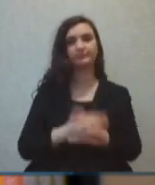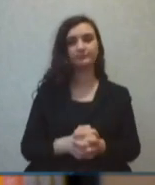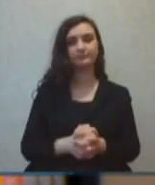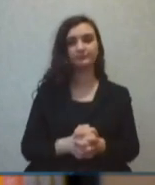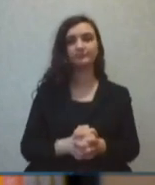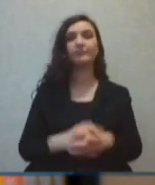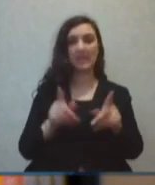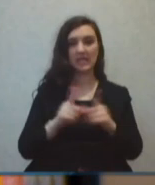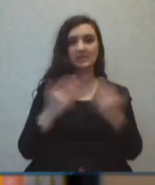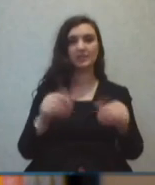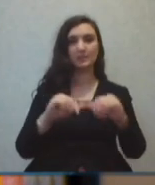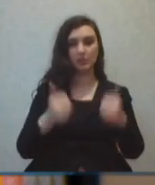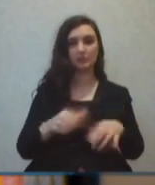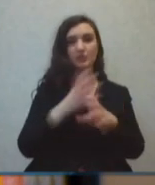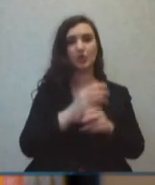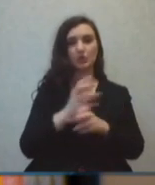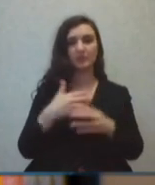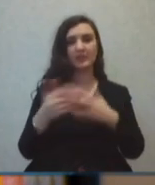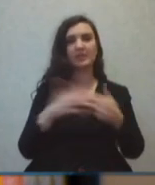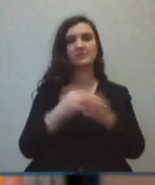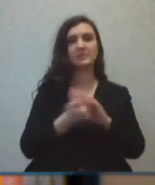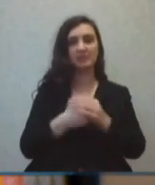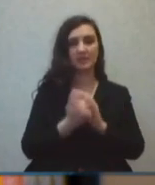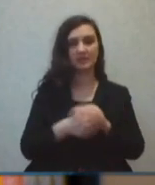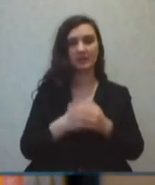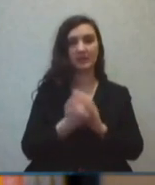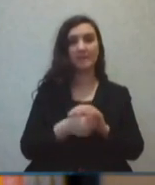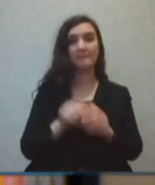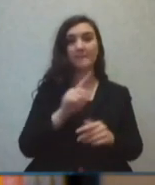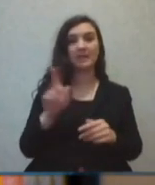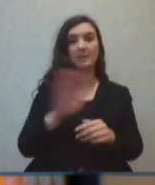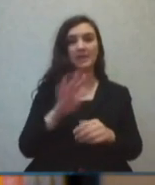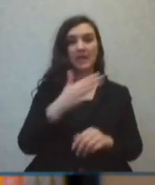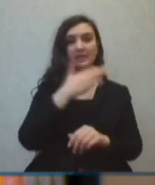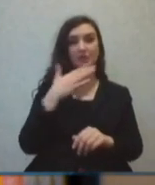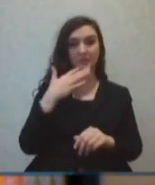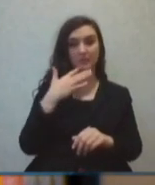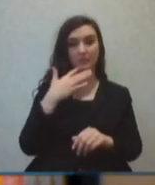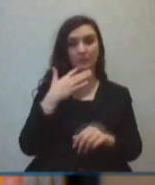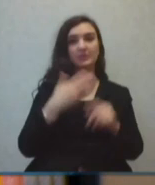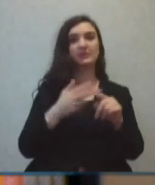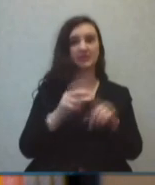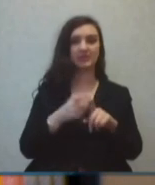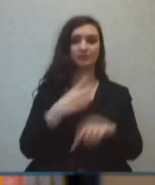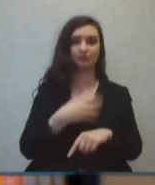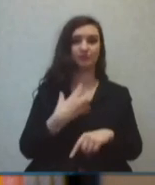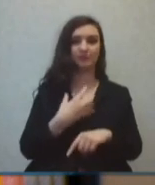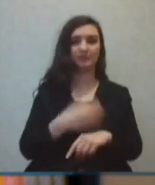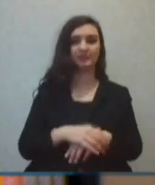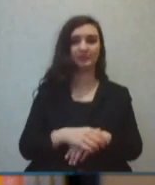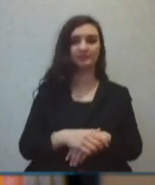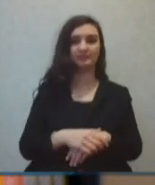ანუ ასეთი ტიპის შეზღუდვა ხელების დაბანა, მაგრამ არა გადაჭარბებულად, ძალზე მნიშვნელოვანია.